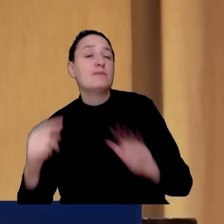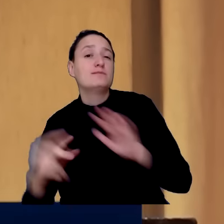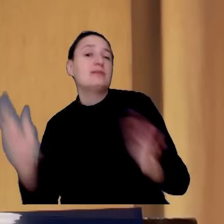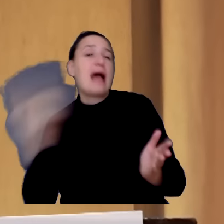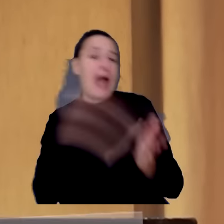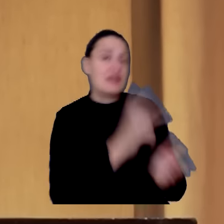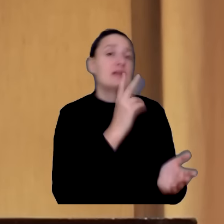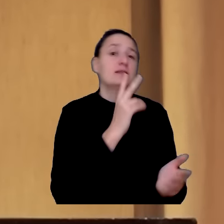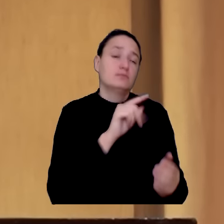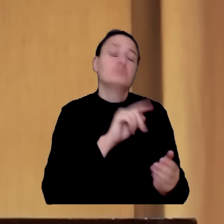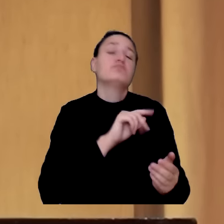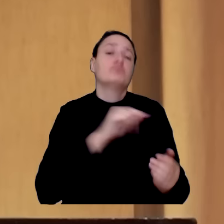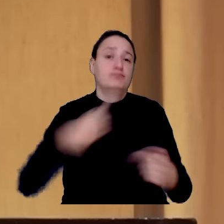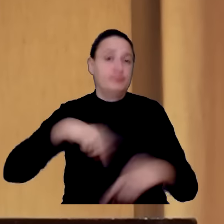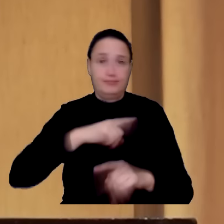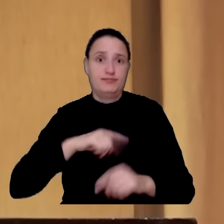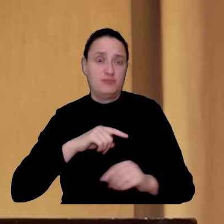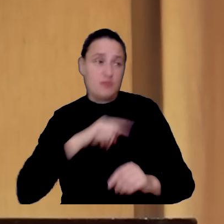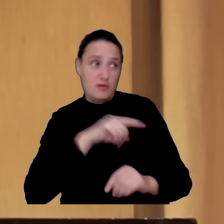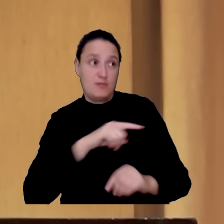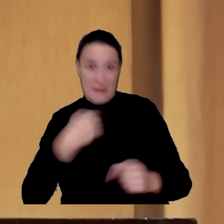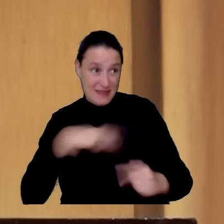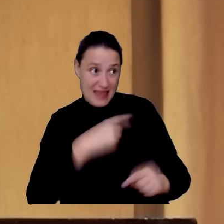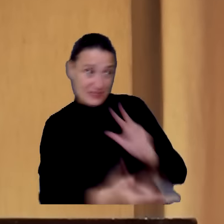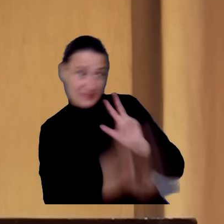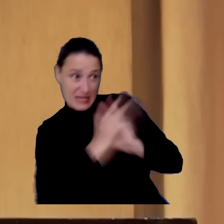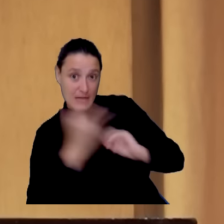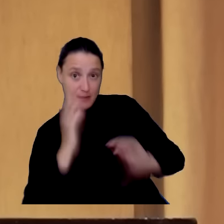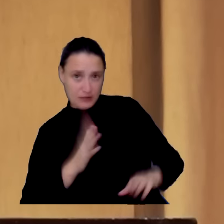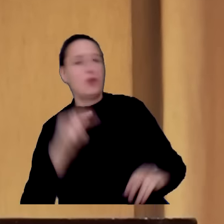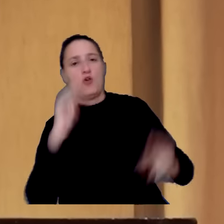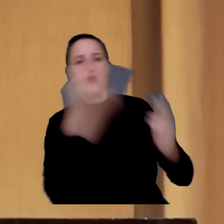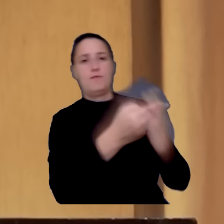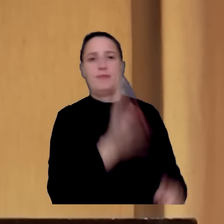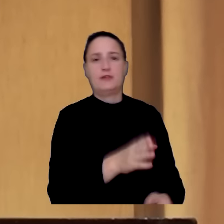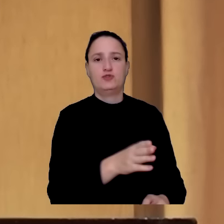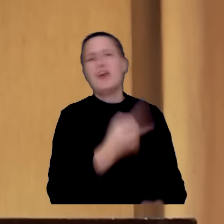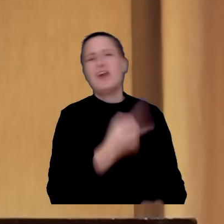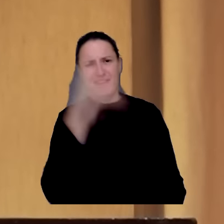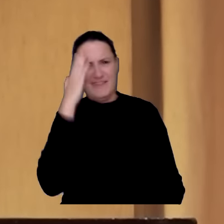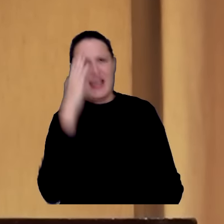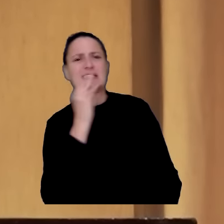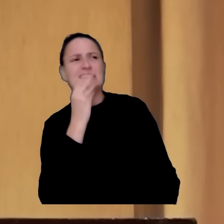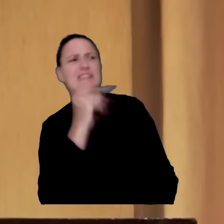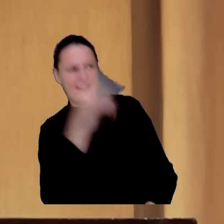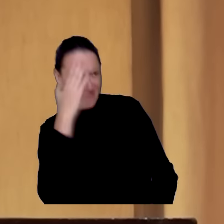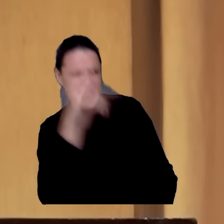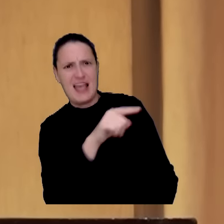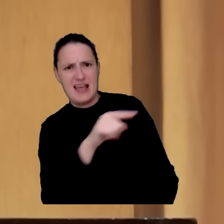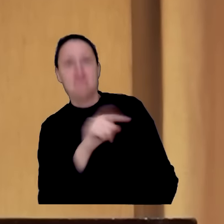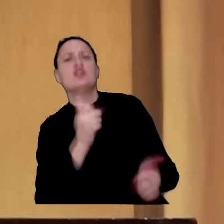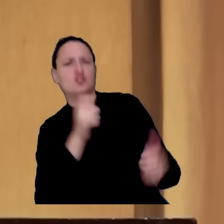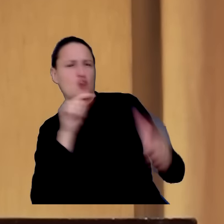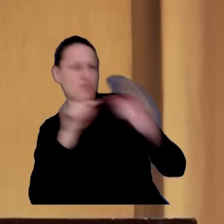zdecydowaną odpowiedzią. A nasi wrogowie wiedzą, jakiego rodzaju cele wewnątrz Izraela są w naszym zasięgu i byli świadkami siły i